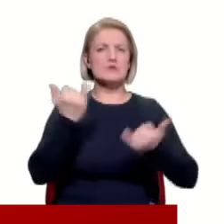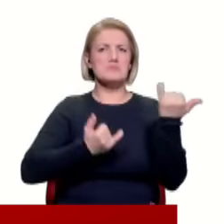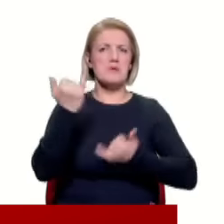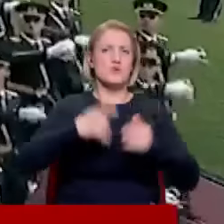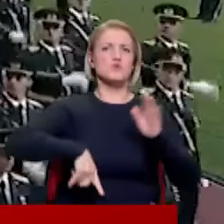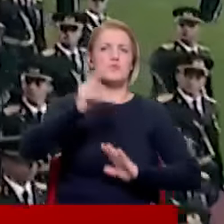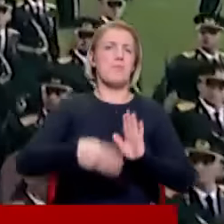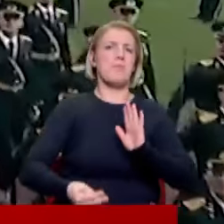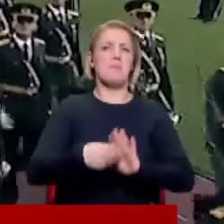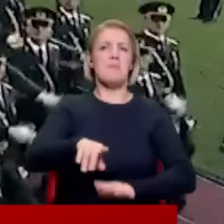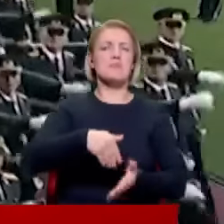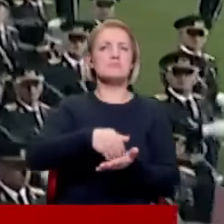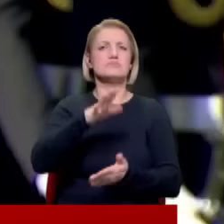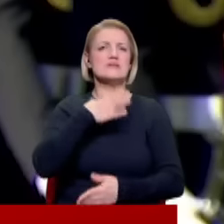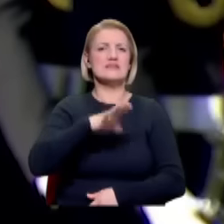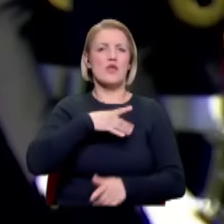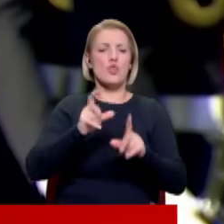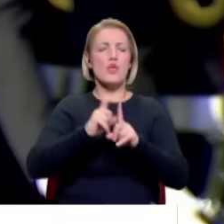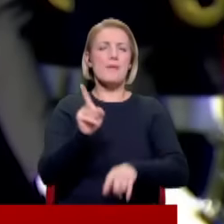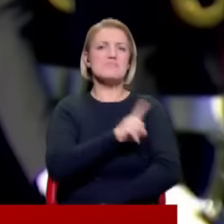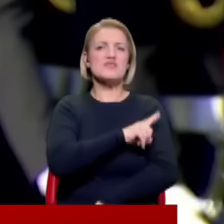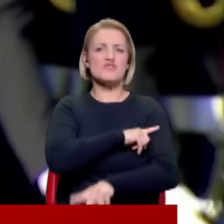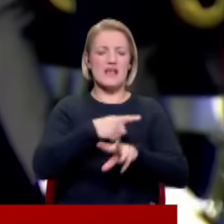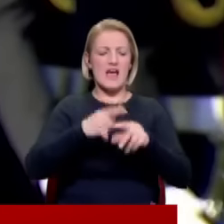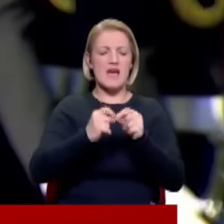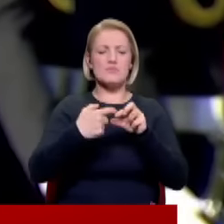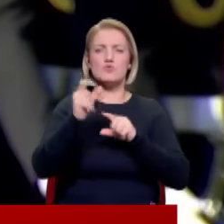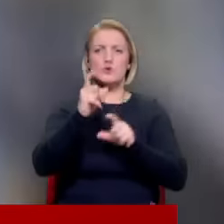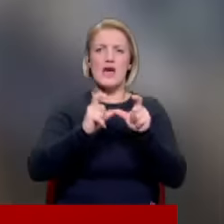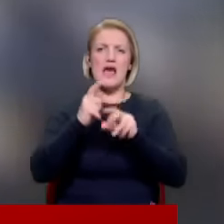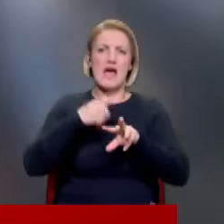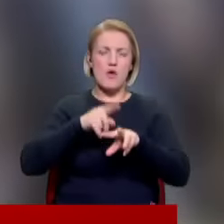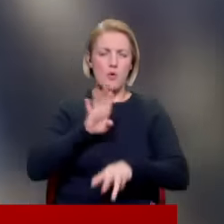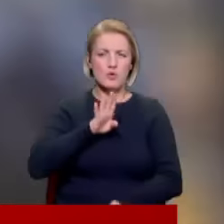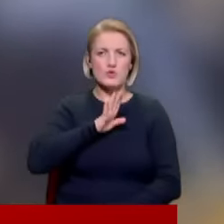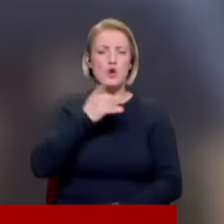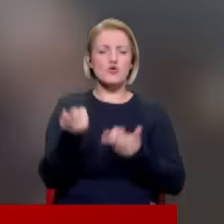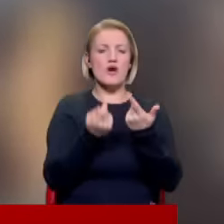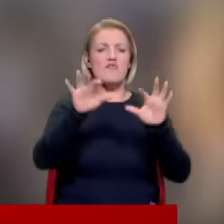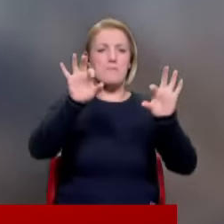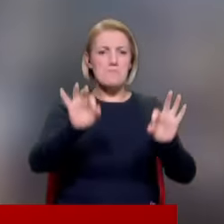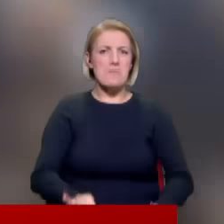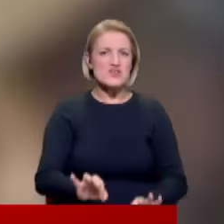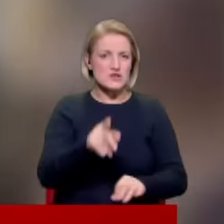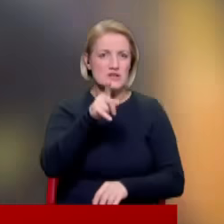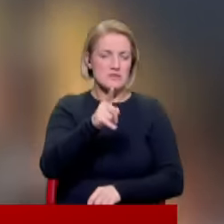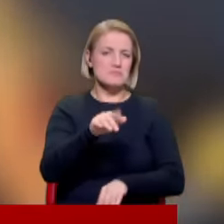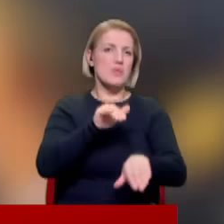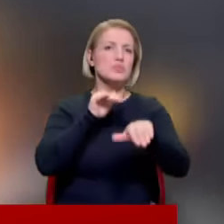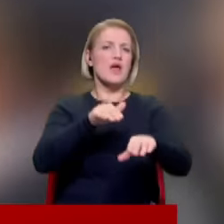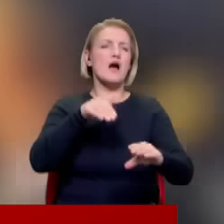gündeminden düşürmüyor. İhracı istenen dönem birincisi teğmen Ebru Eroğlu'nun göreve başlama hakkını destekleyin diye başlatılan